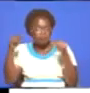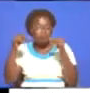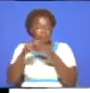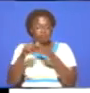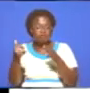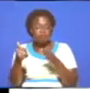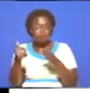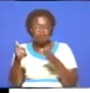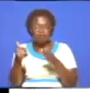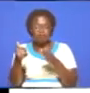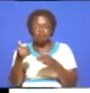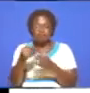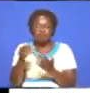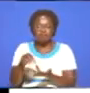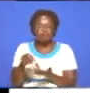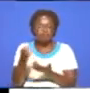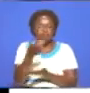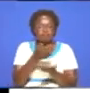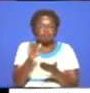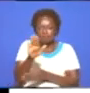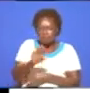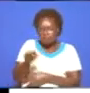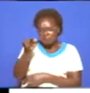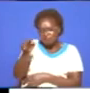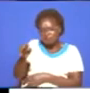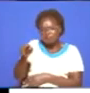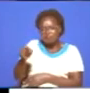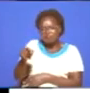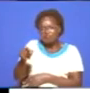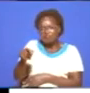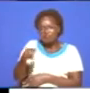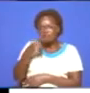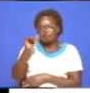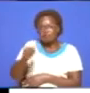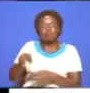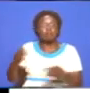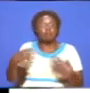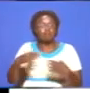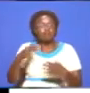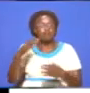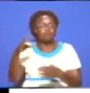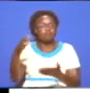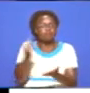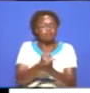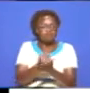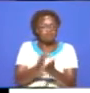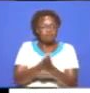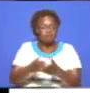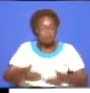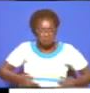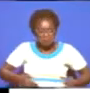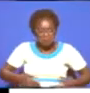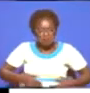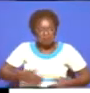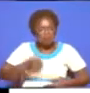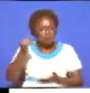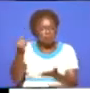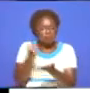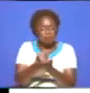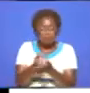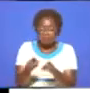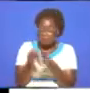wa kuset up a special economic zone hapo, ndio wananchi waweze wapate kazi na vijana wetu waweze kupata ajira.